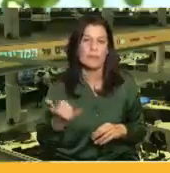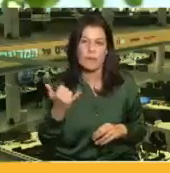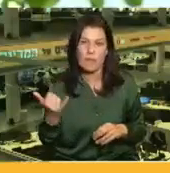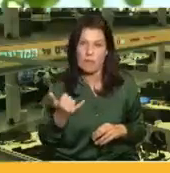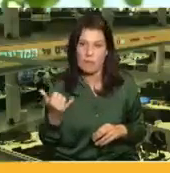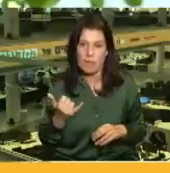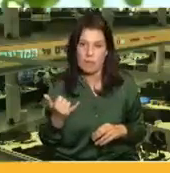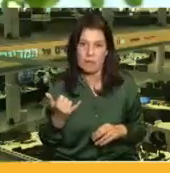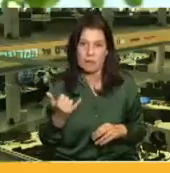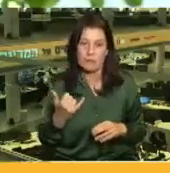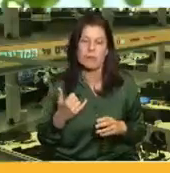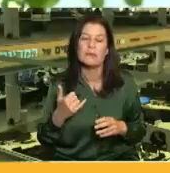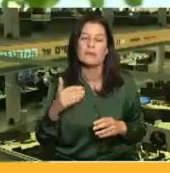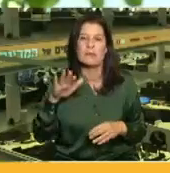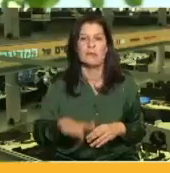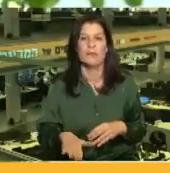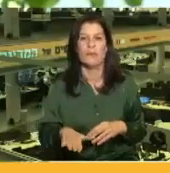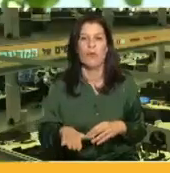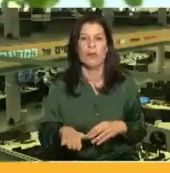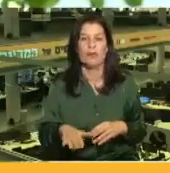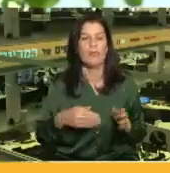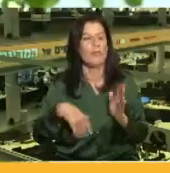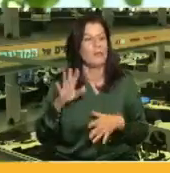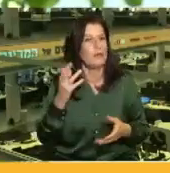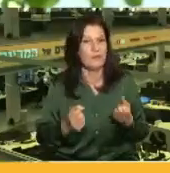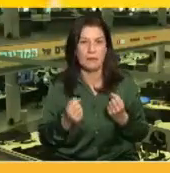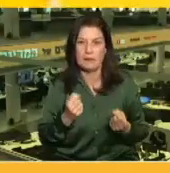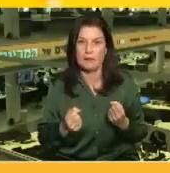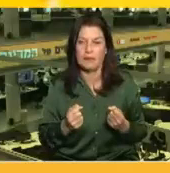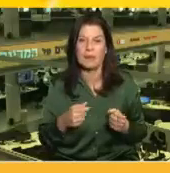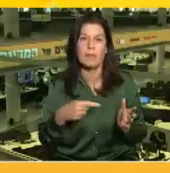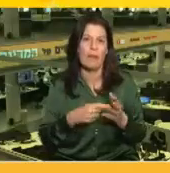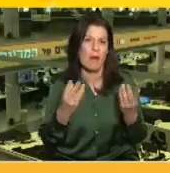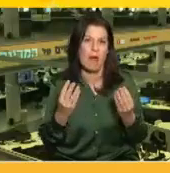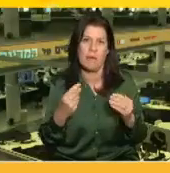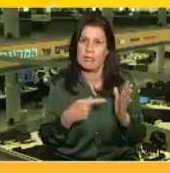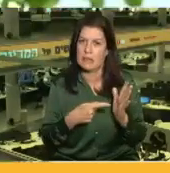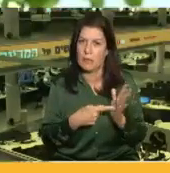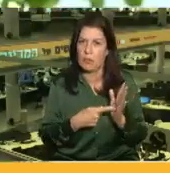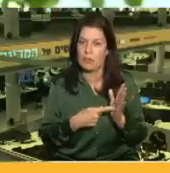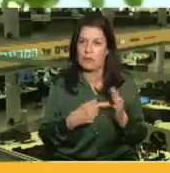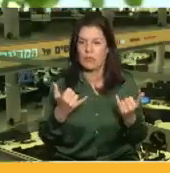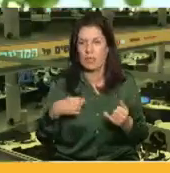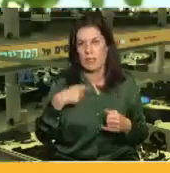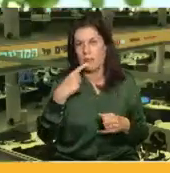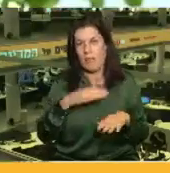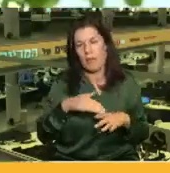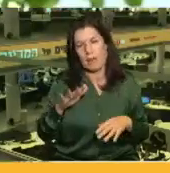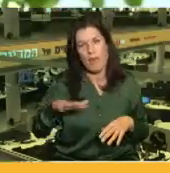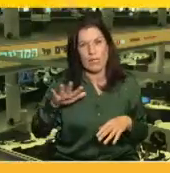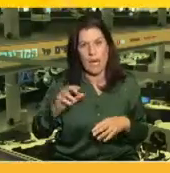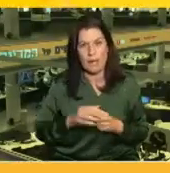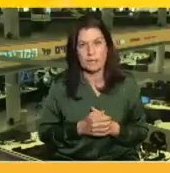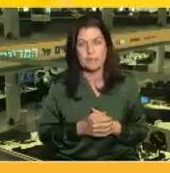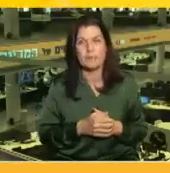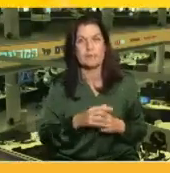ההתחלה יותר נמוכה, יותר קשה, בגלל הרבה סיבות, אנחנו ככה מדברות רגע בכללי. כן, אבל אני רוצה